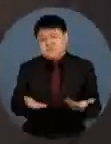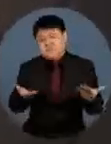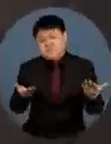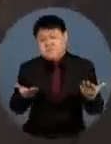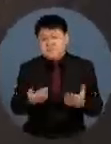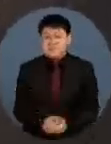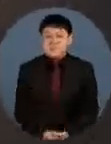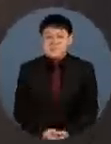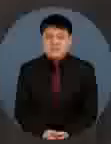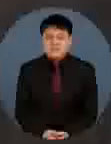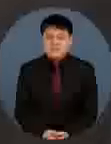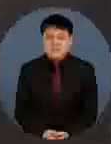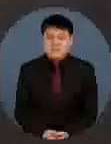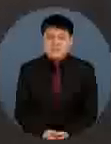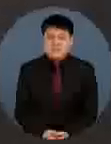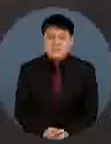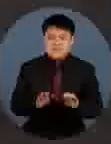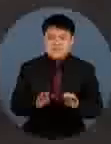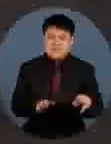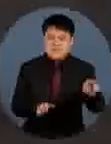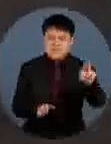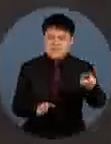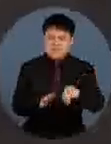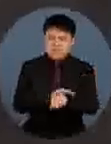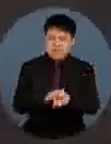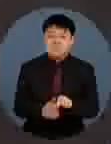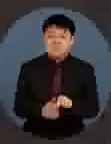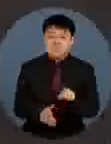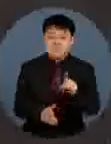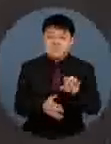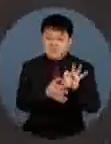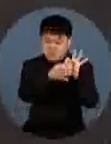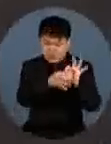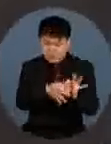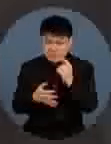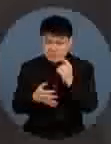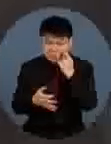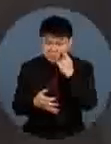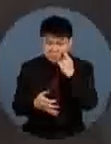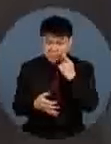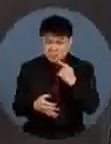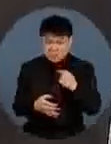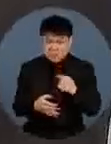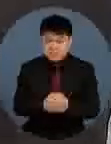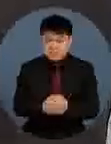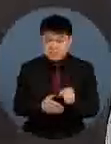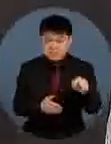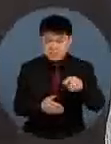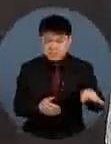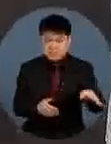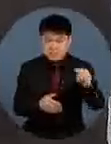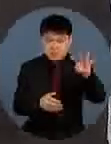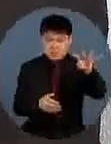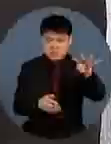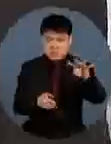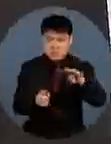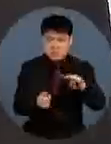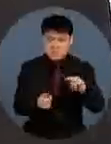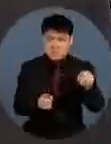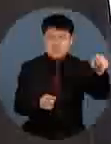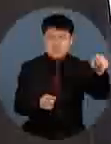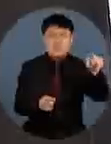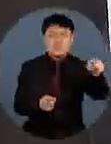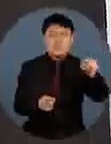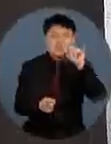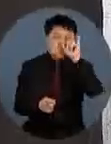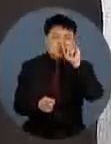어떻게 안 받을 수 없으면 꽉 이었는데요. 네. 그러니까 이 수가 또 타이밍이 좋았는데 이어보세요 한번. 이쪽을. 이쪽으로요? 그러면 내수내수인데 이으면 갖다 뭐